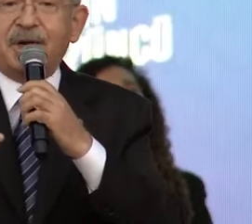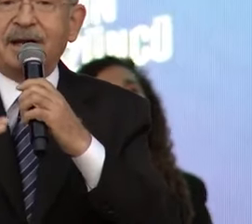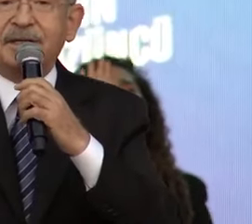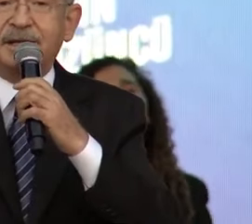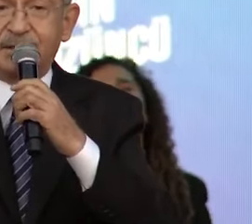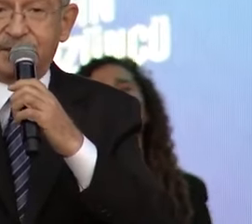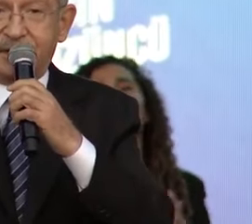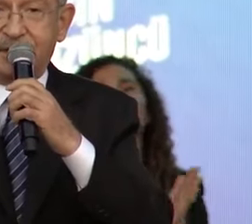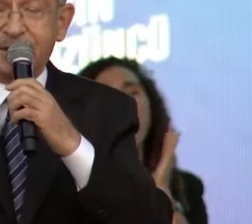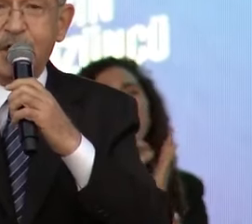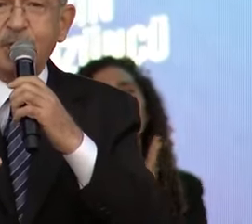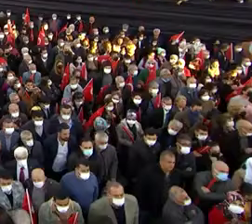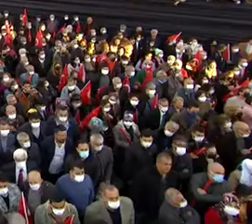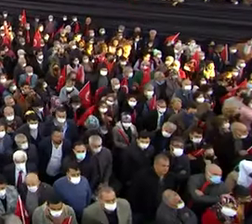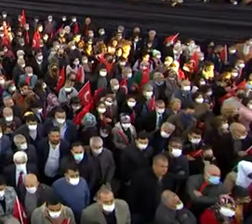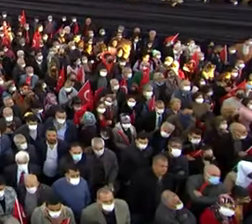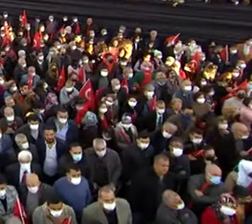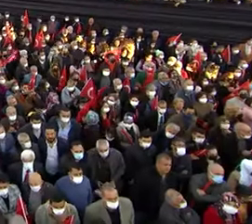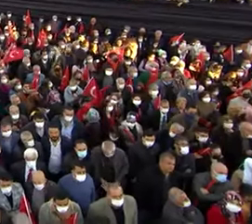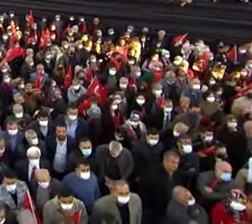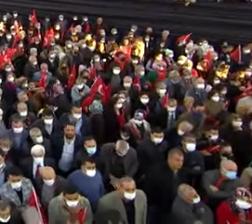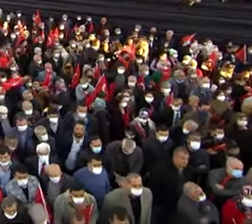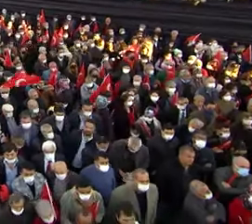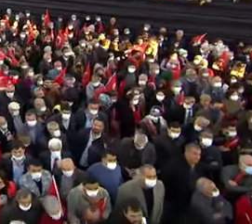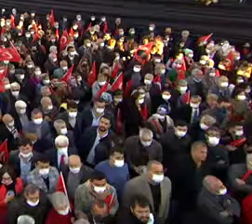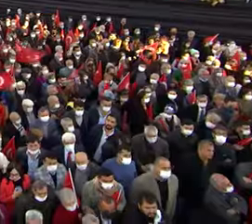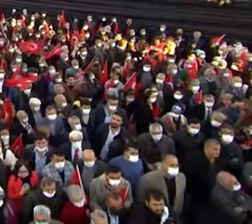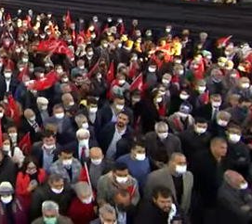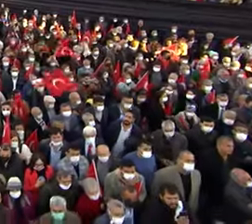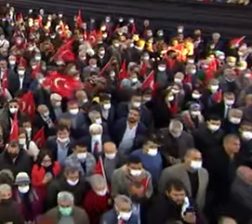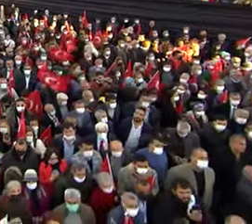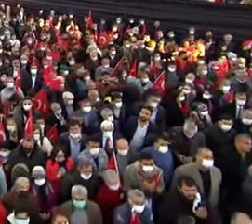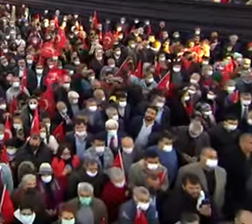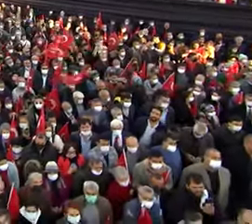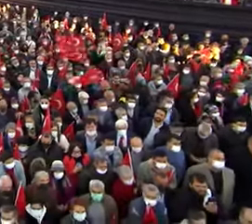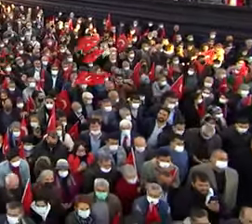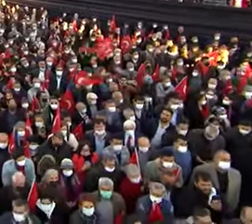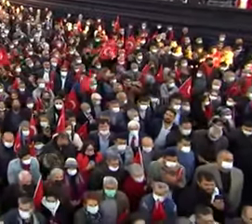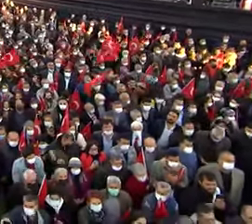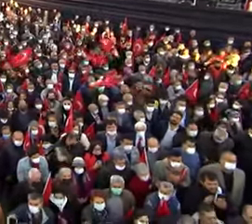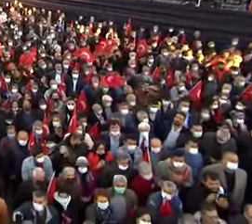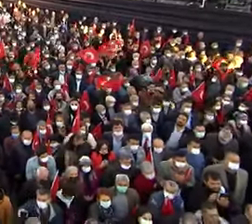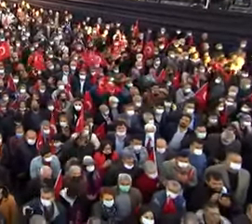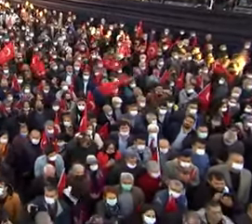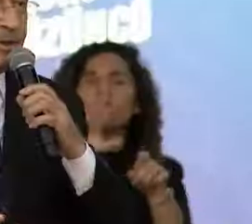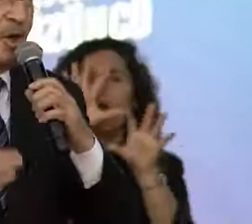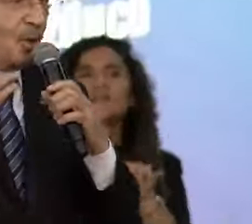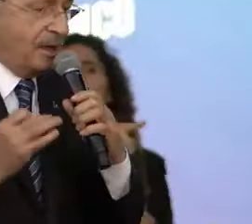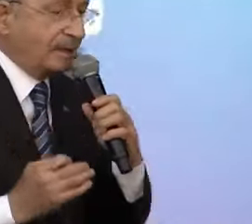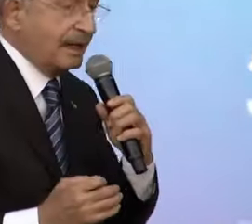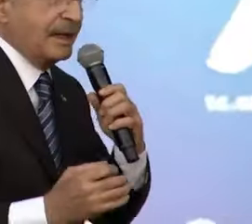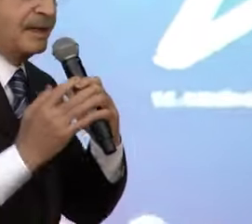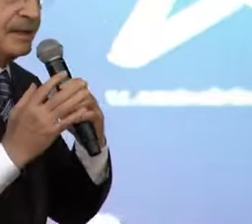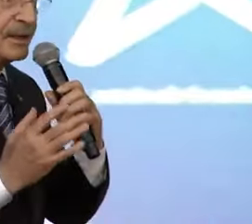demokrasinin tarihini yazacaksınız. Dünya siyaset tarihine olağanüstü bir mirası evet sizler bırakacaksınız.